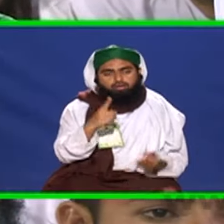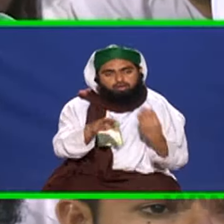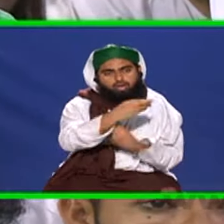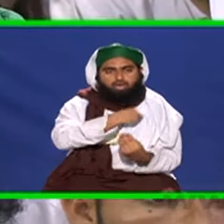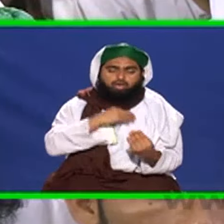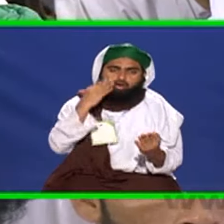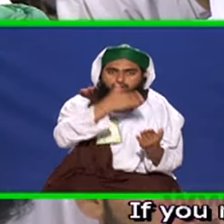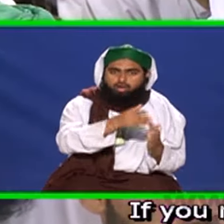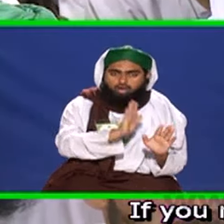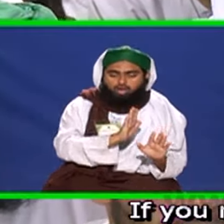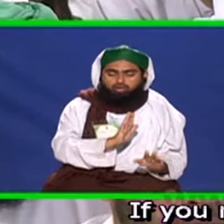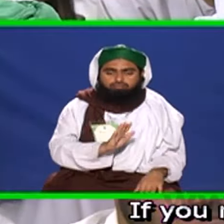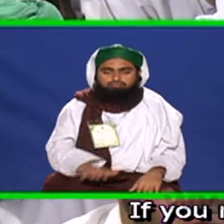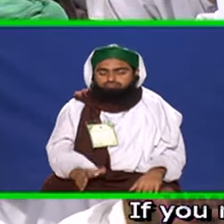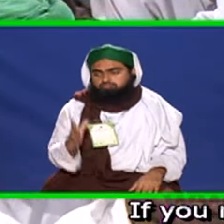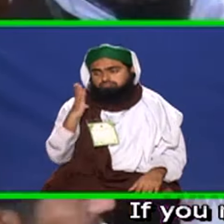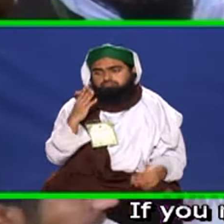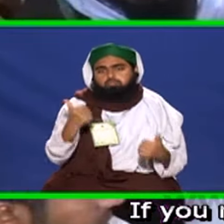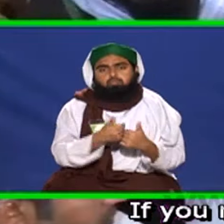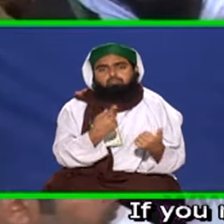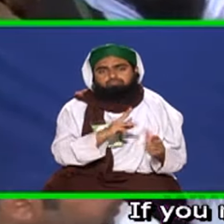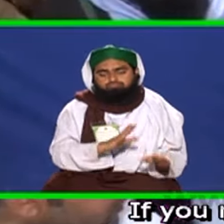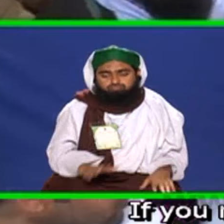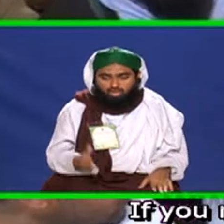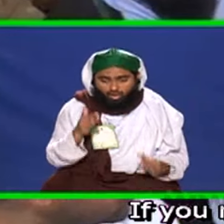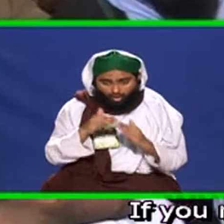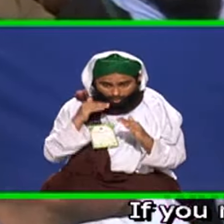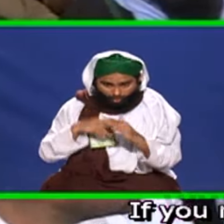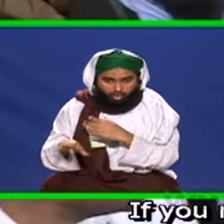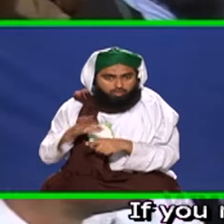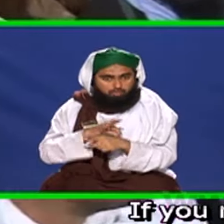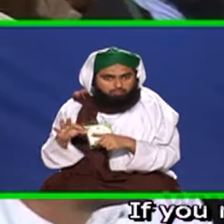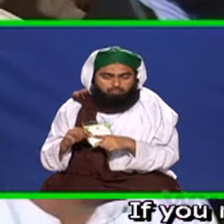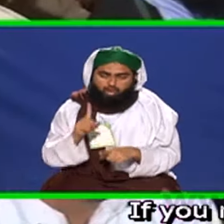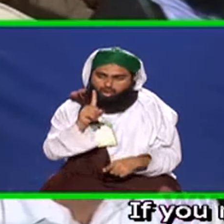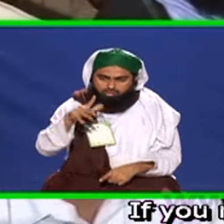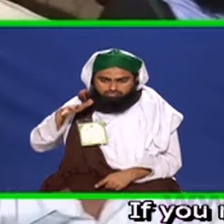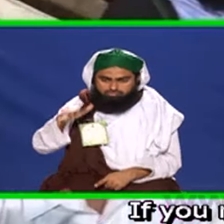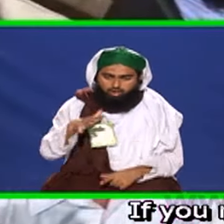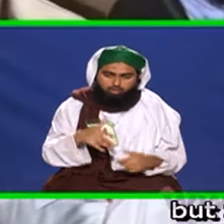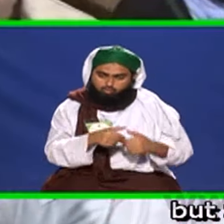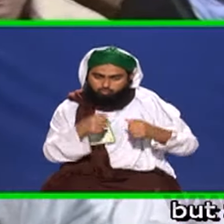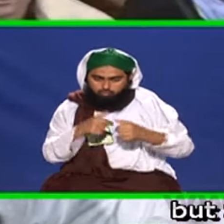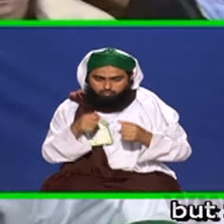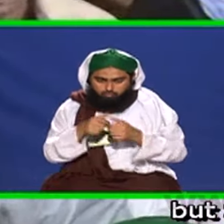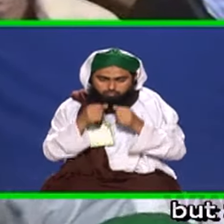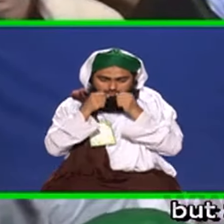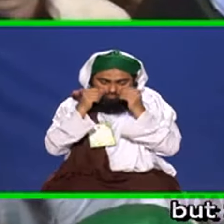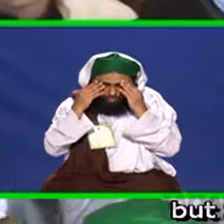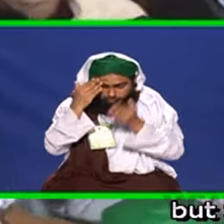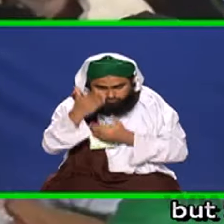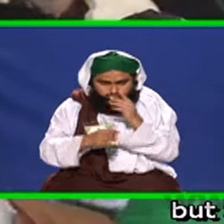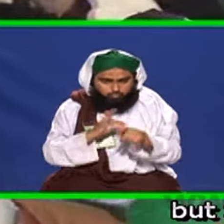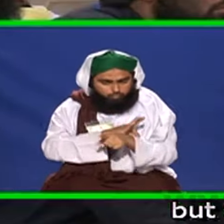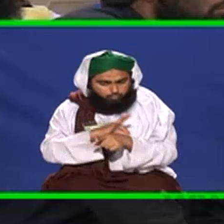حساب. یہاں آپ ایک لاکھ بار درود شریف پڑھو پوری رات نکل جائے, درود شریف ایک لاکھ آپ نہیں